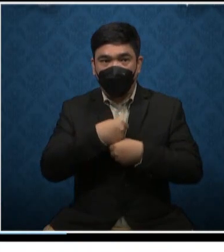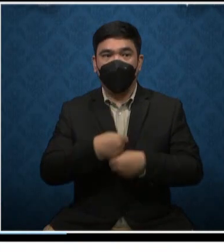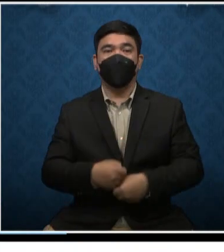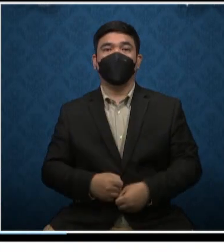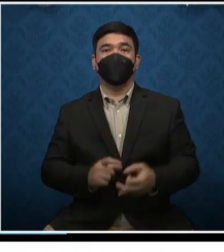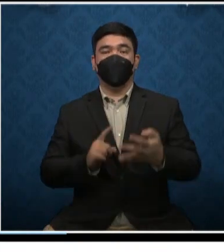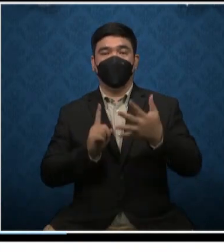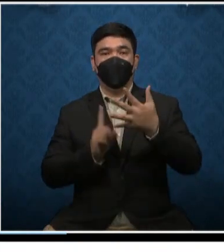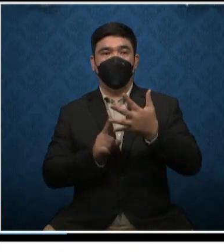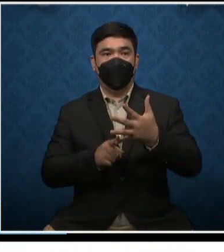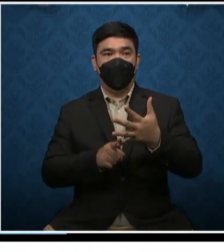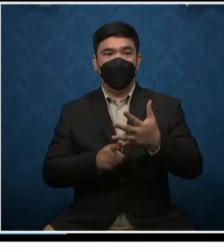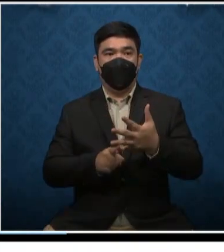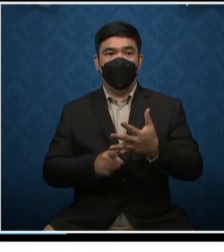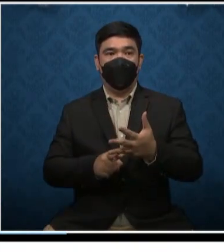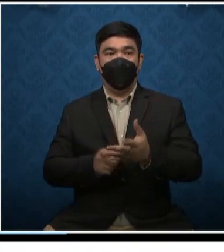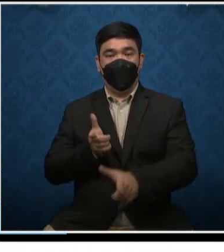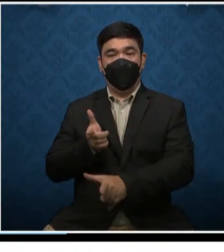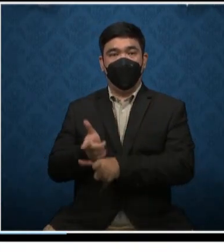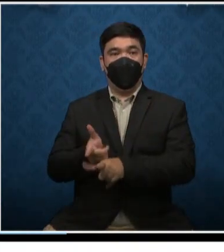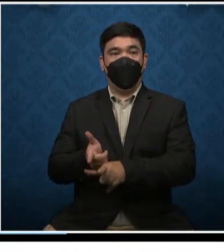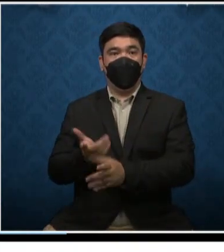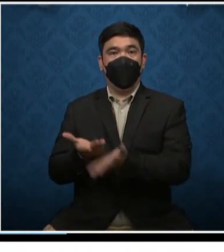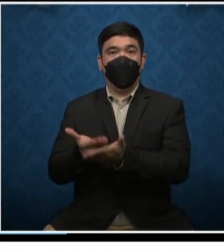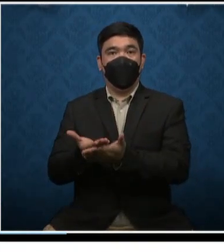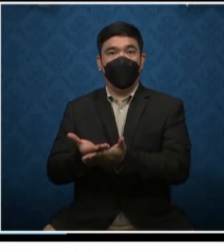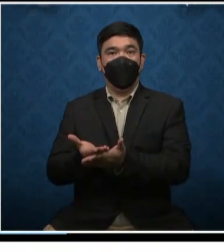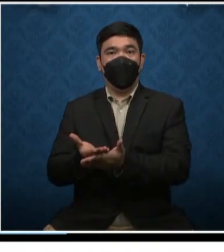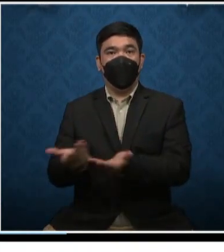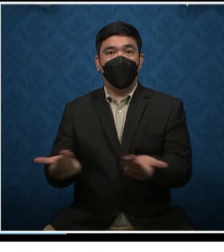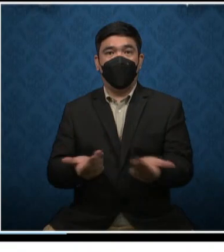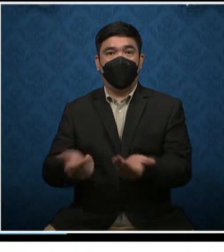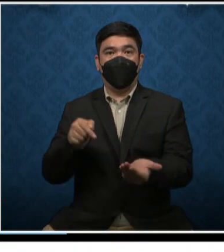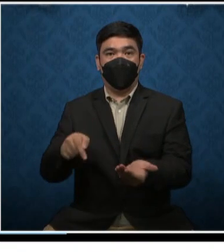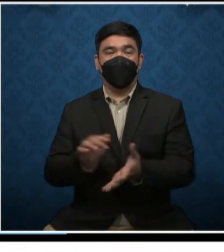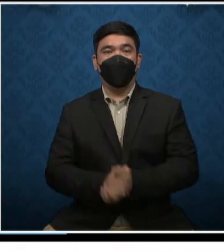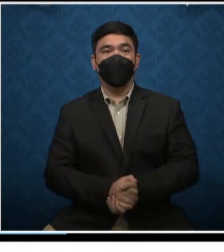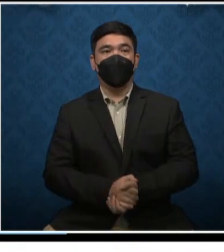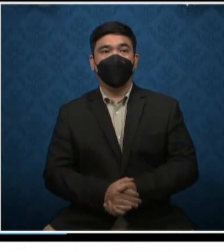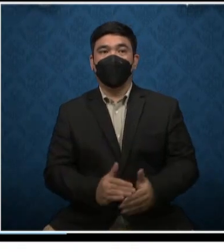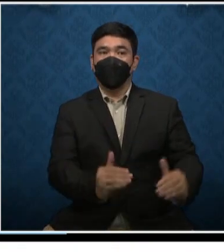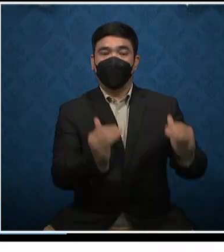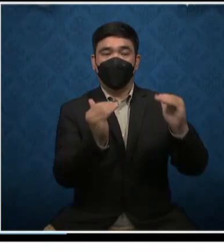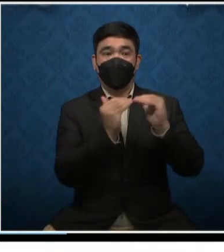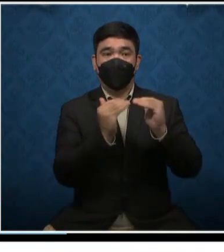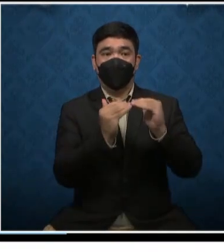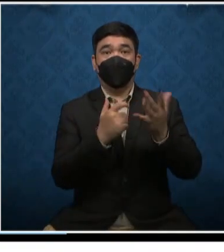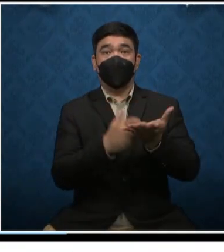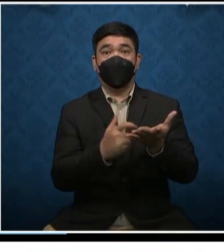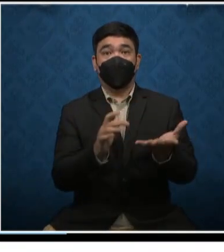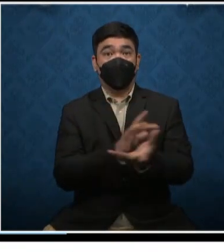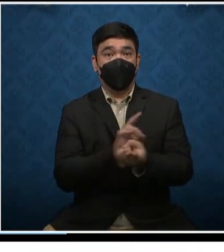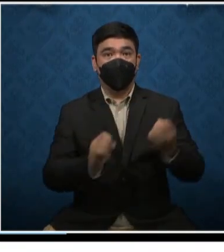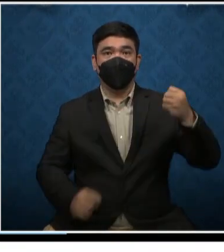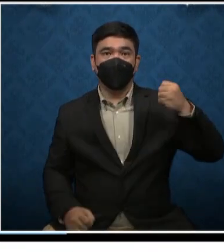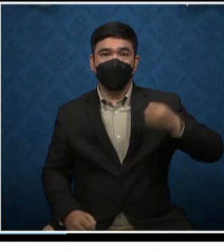ภาพและ5กรณีสงเคราะห์บุตรโดยสิทธิของผู้ประกันตนทั้ง